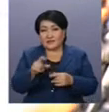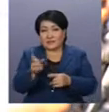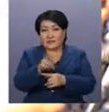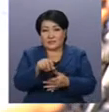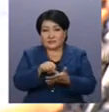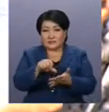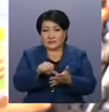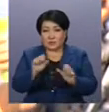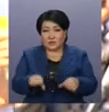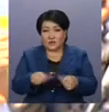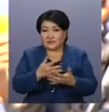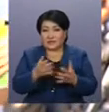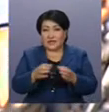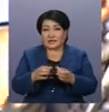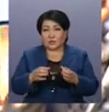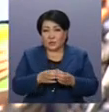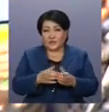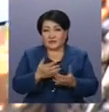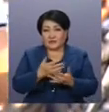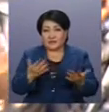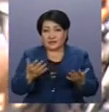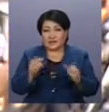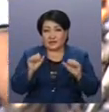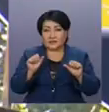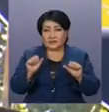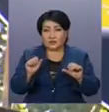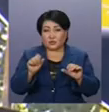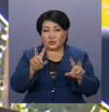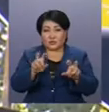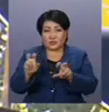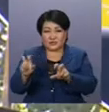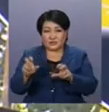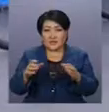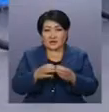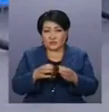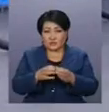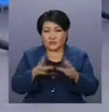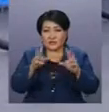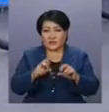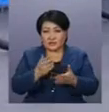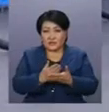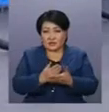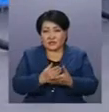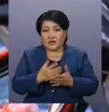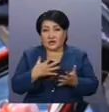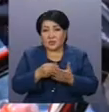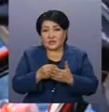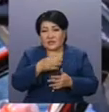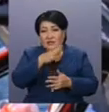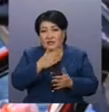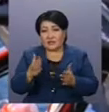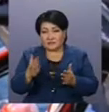категориясында, яғни әр спорт түрінен жас категориясы қарастырылған, өзінің регламенттері бар. Қазақстаннан ғана емес, жалпы